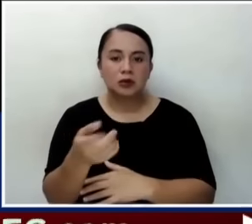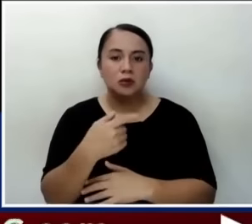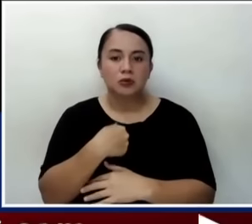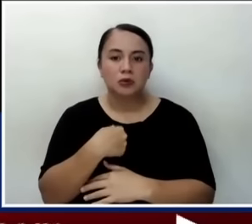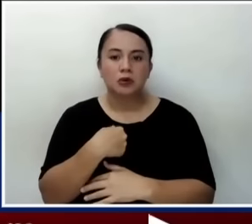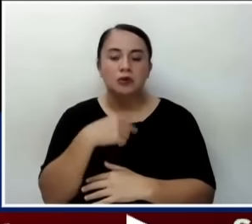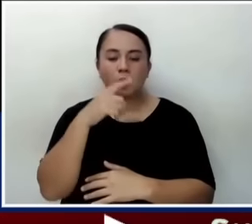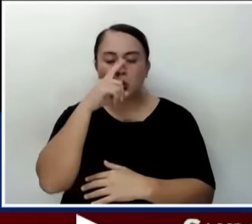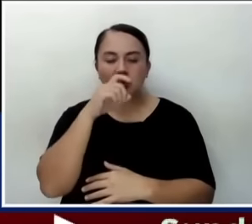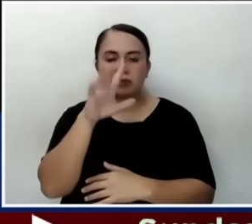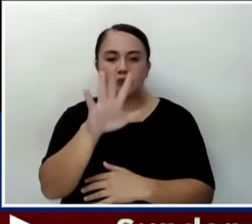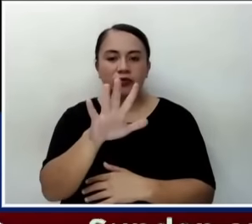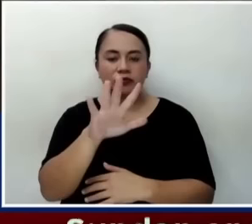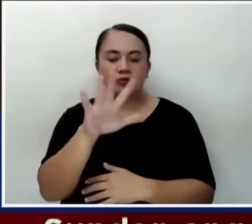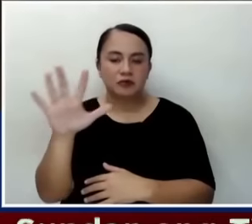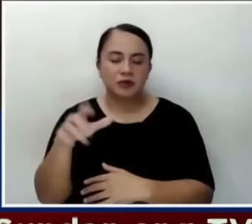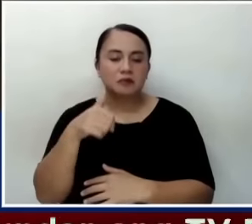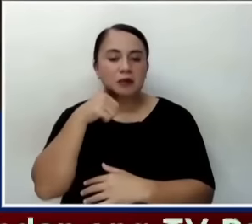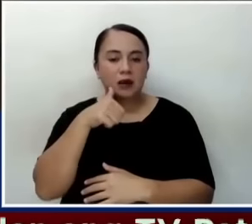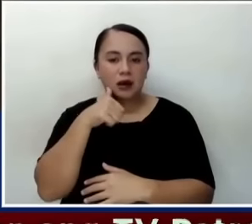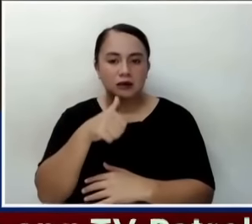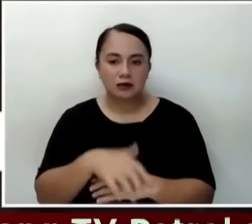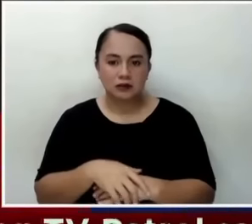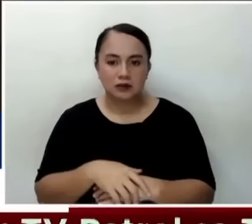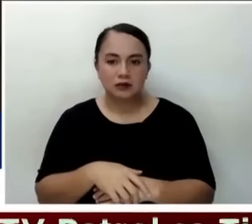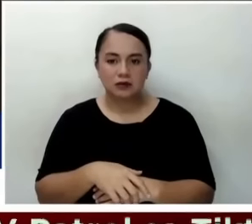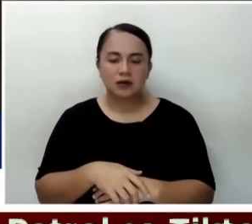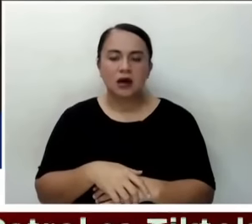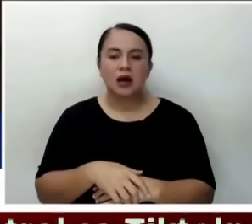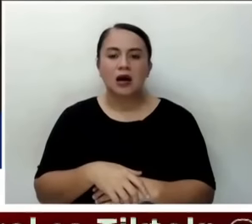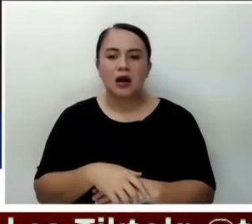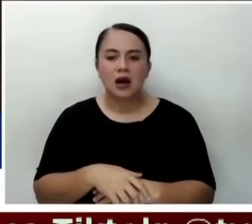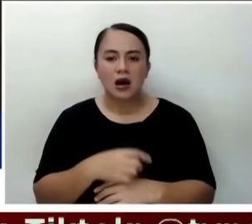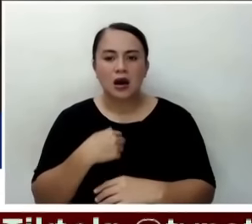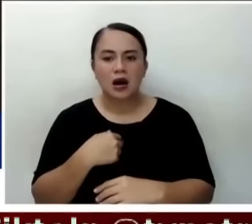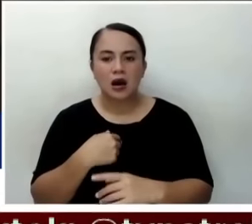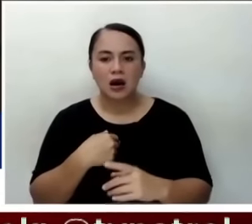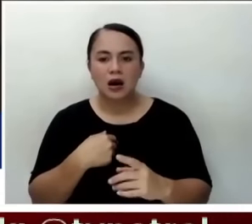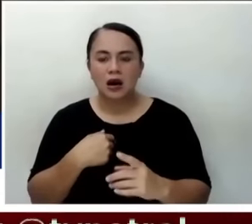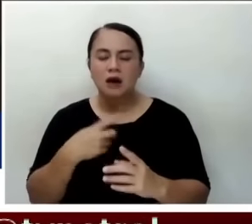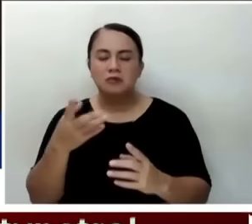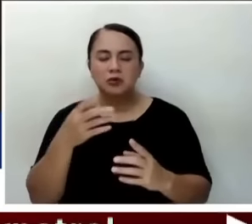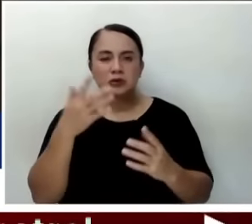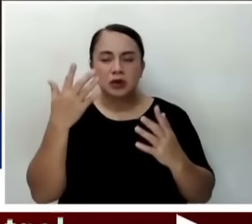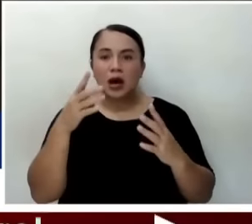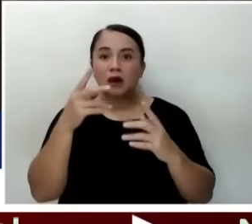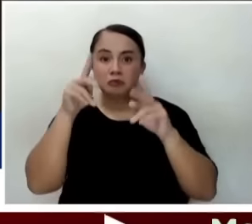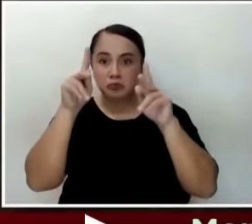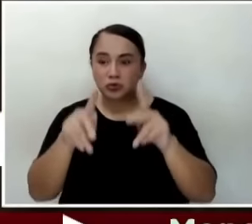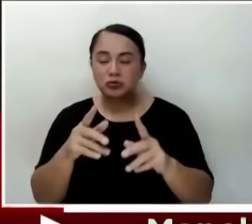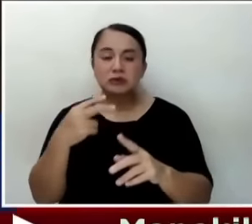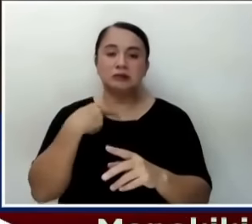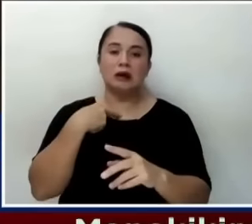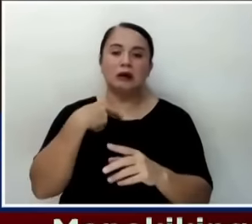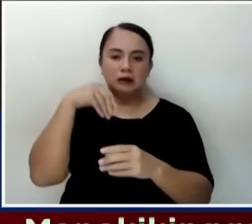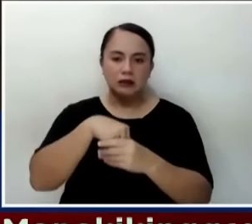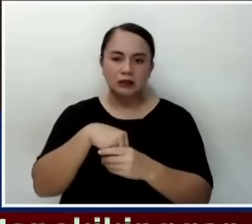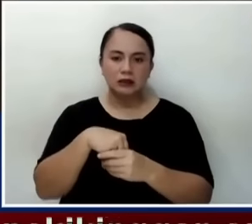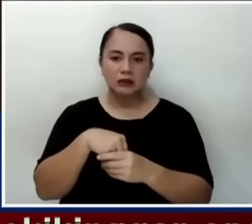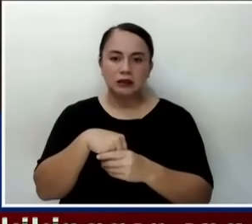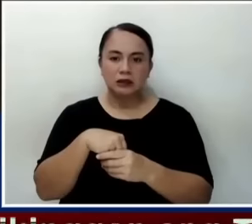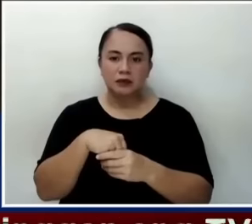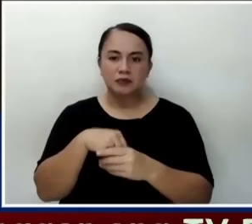55 taong gulang na babaeng biktima. May tao pa lang natrap doon sa loob na hindi namin maano-ano